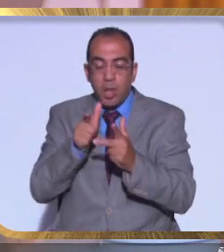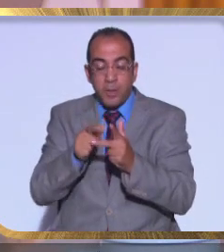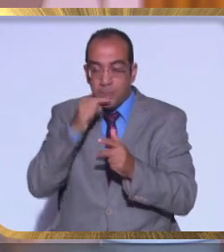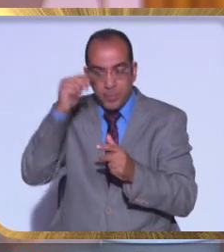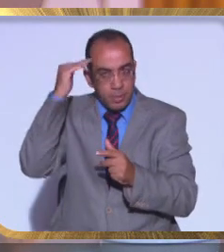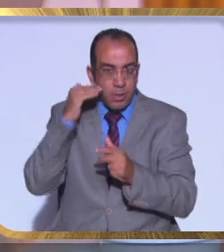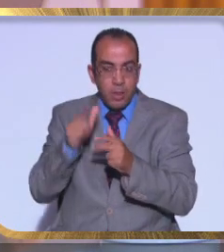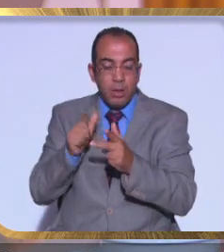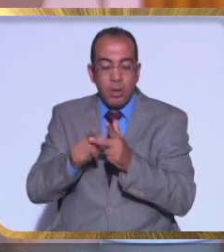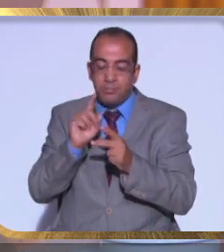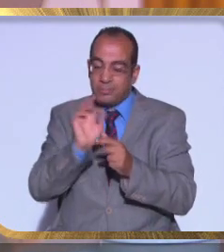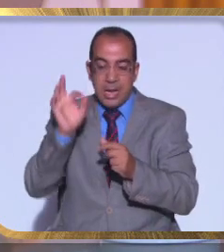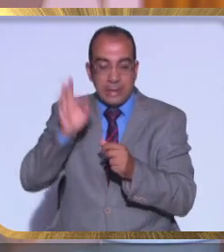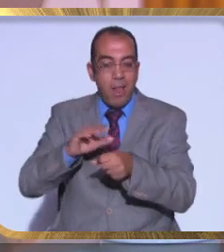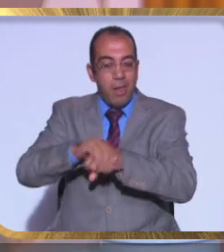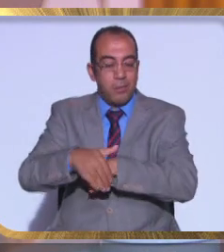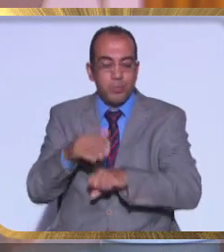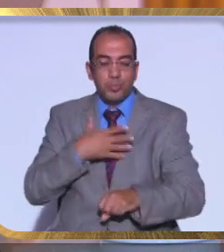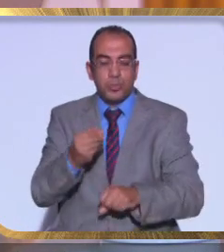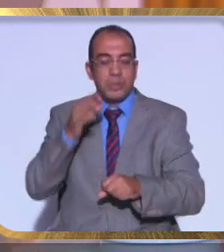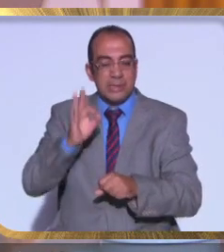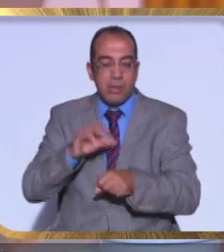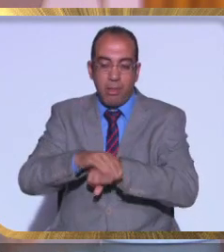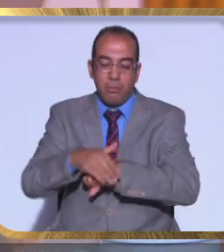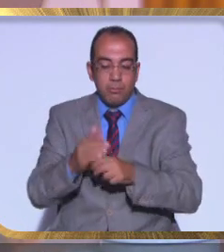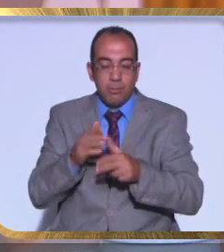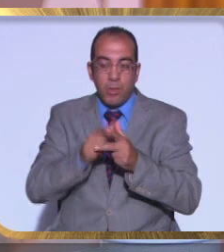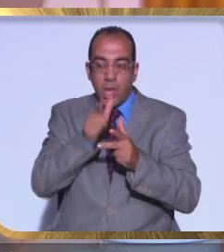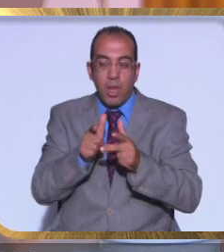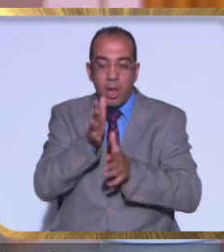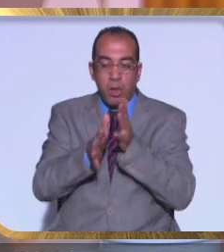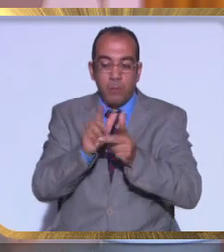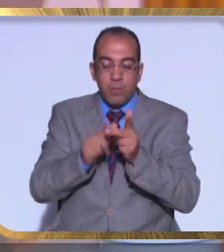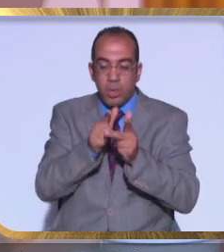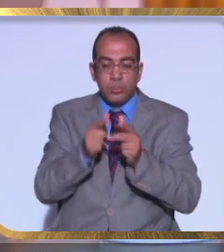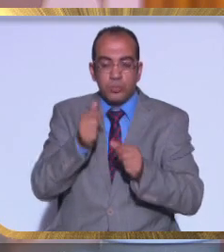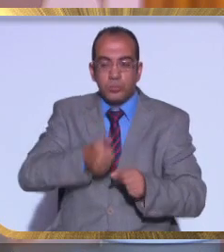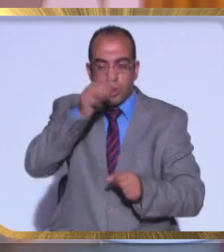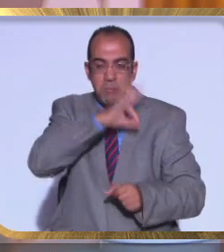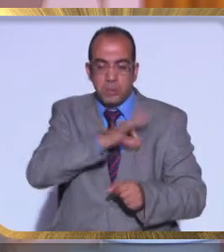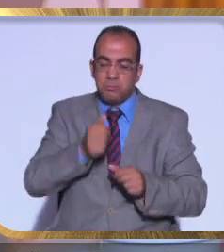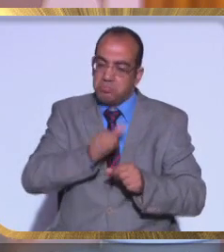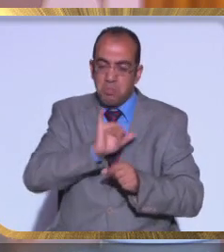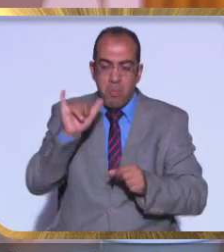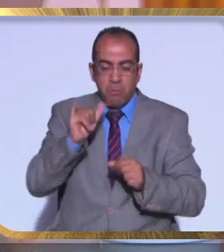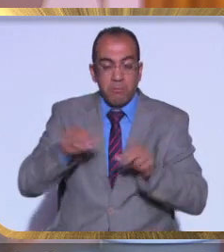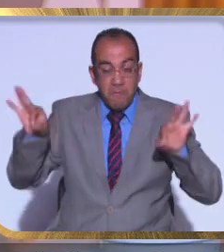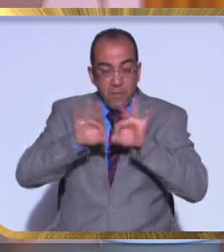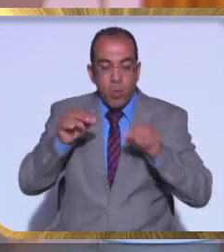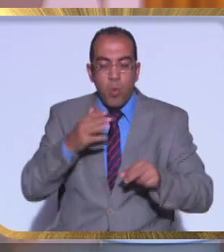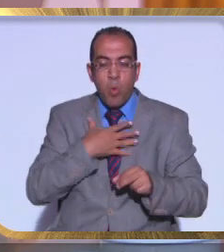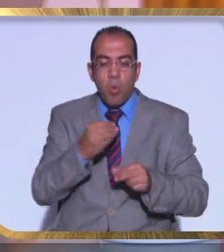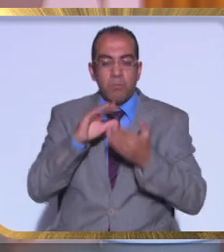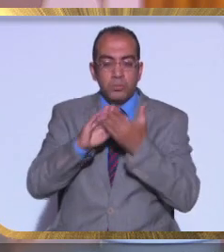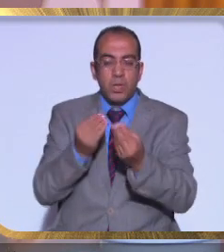الوالدة الكريمة هي مستحبة وليست واجبة، والأمر في الحقيقة هيخضع للمصالح والمفاسد والمآلات